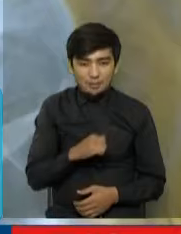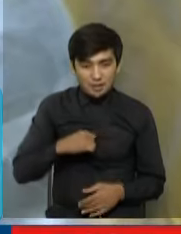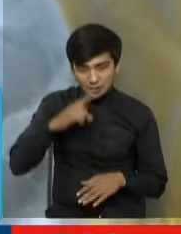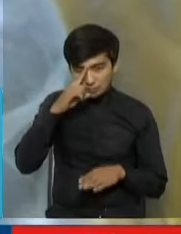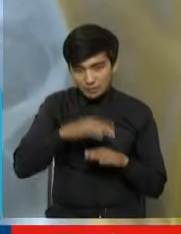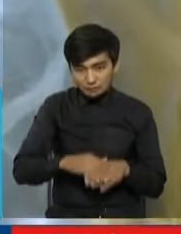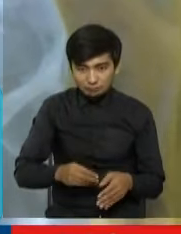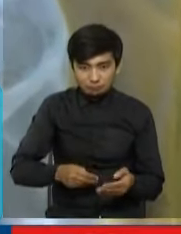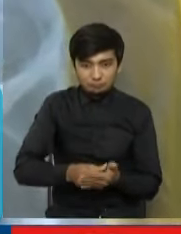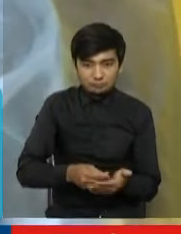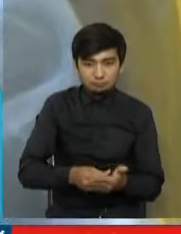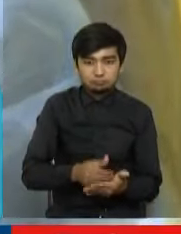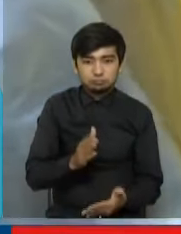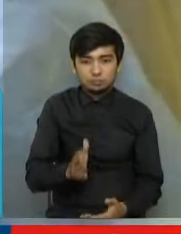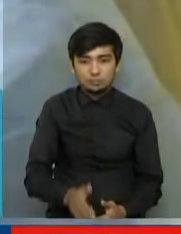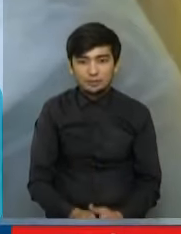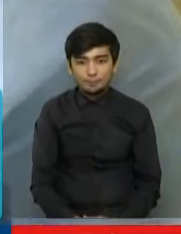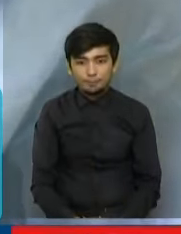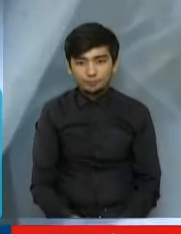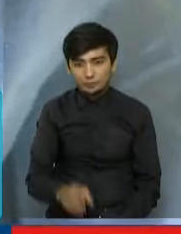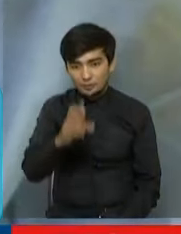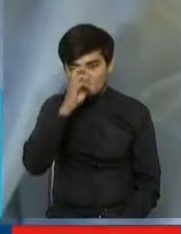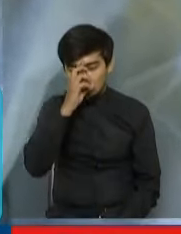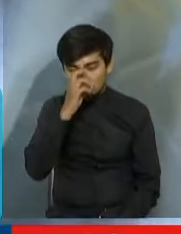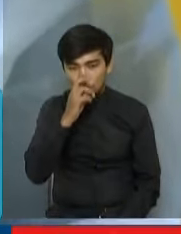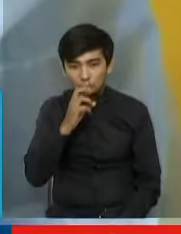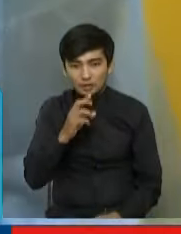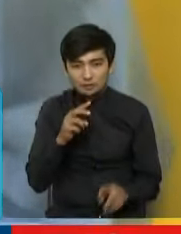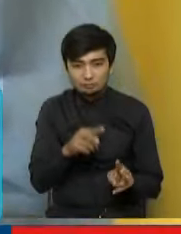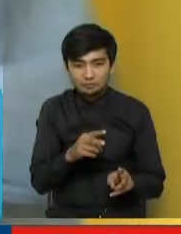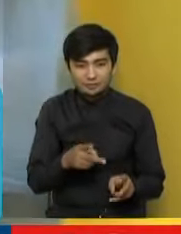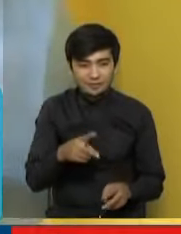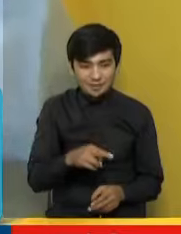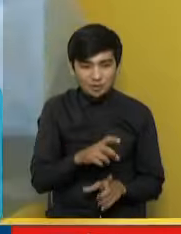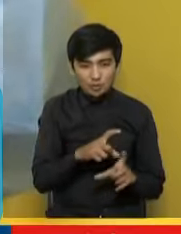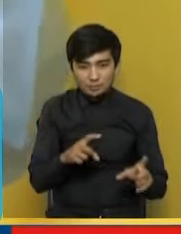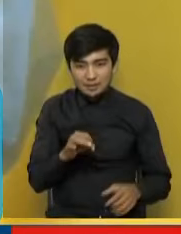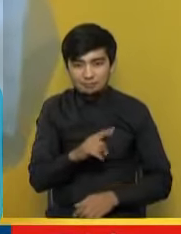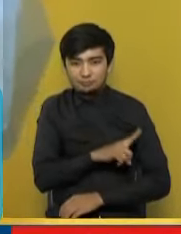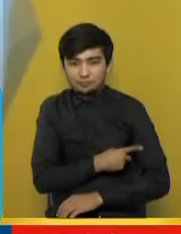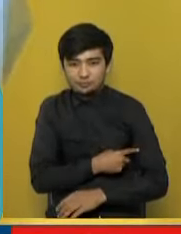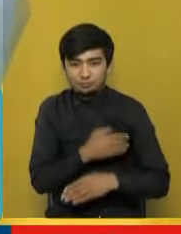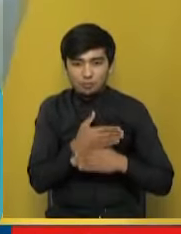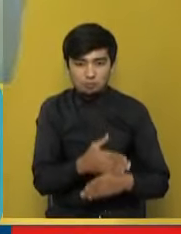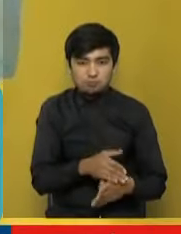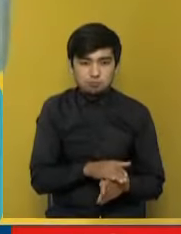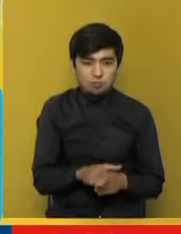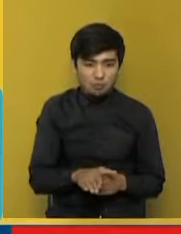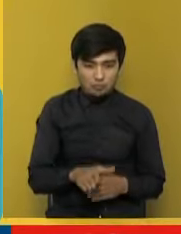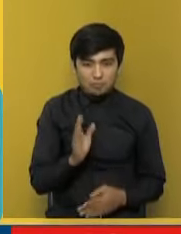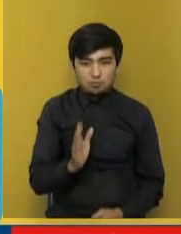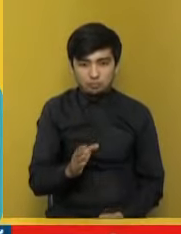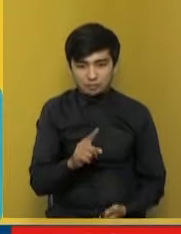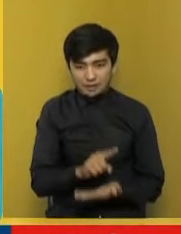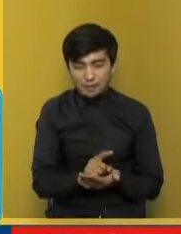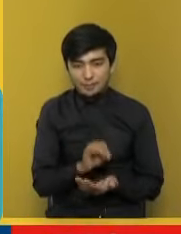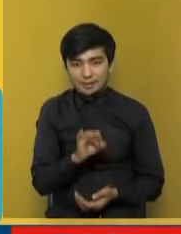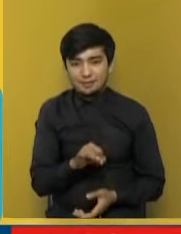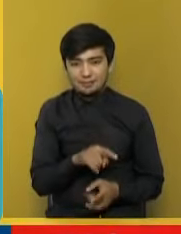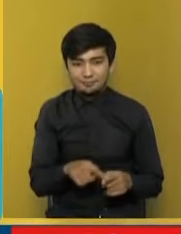қоспақ. Яғни мемлекет қамқорлығын алатын азаматтарға да медициналық қызметтің толық түрі көрсетіледі. Енді